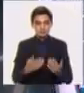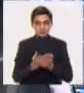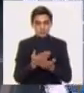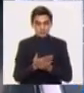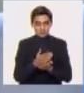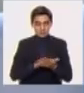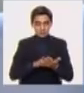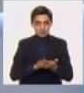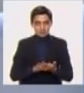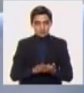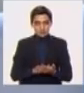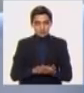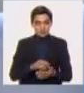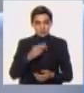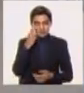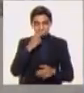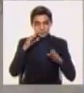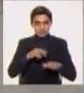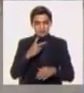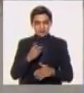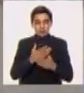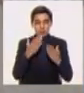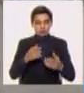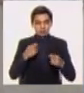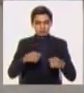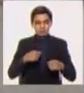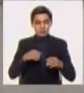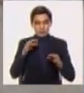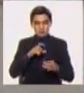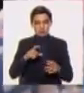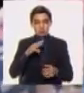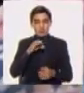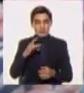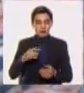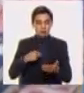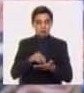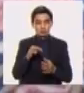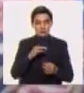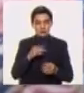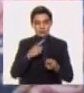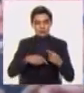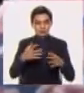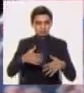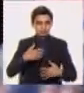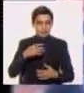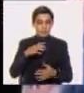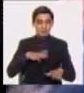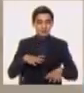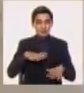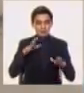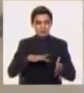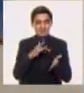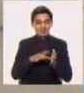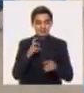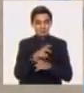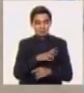эфирде Информбюро. Нұрсұлтанда 200-дей саудагер тауарларымызды алып кетуге келдік деп орталық базардың алдына жиналды. Бұл олардың ұзақ